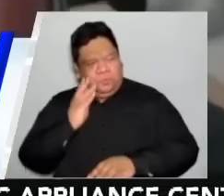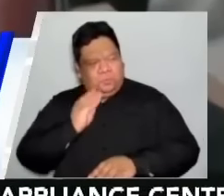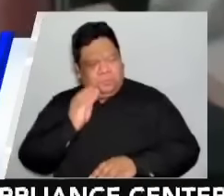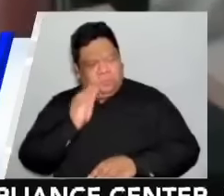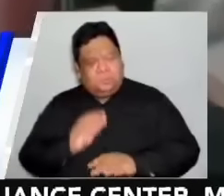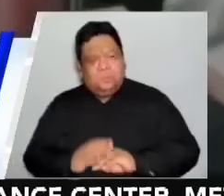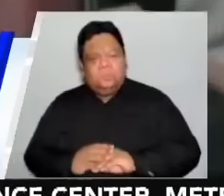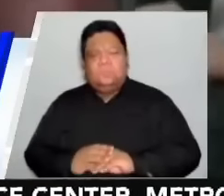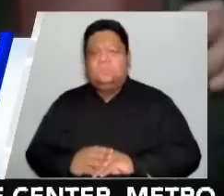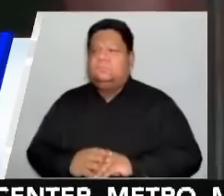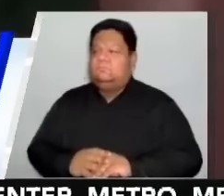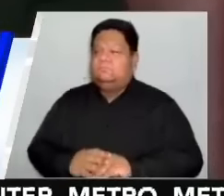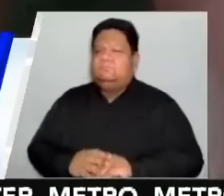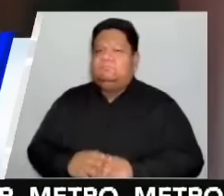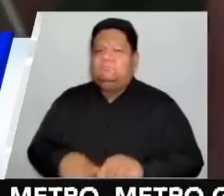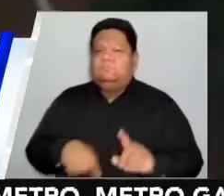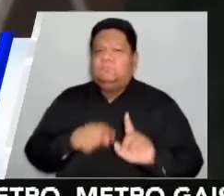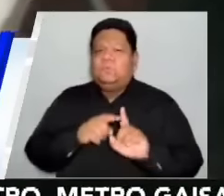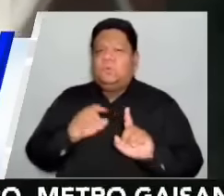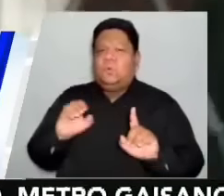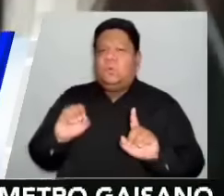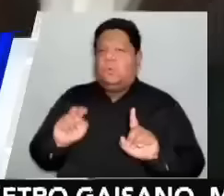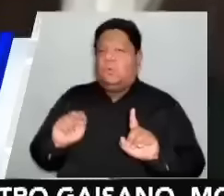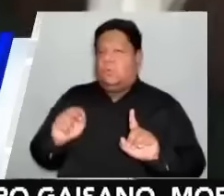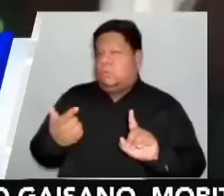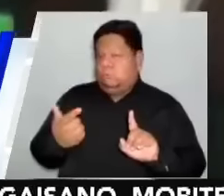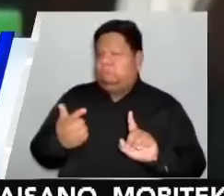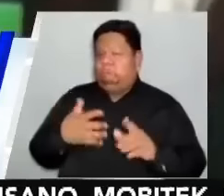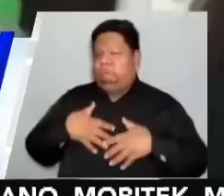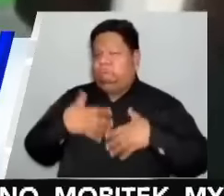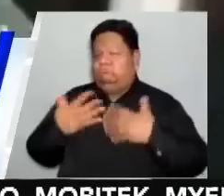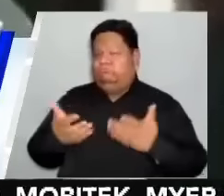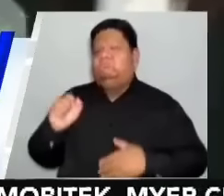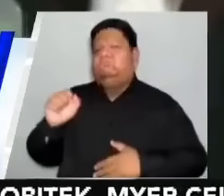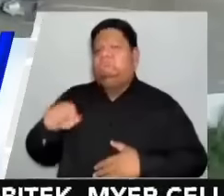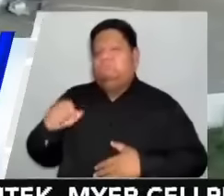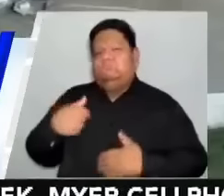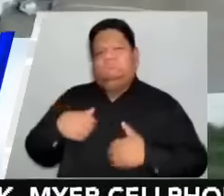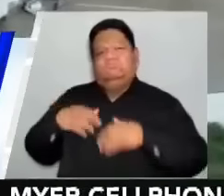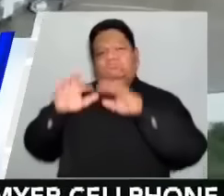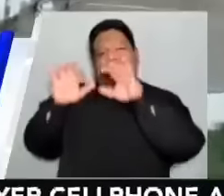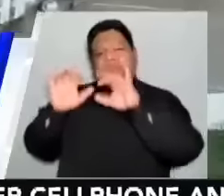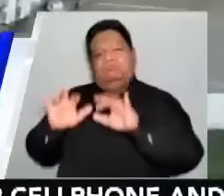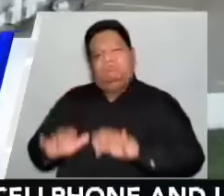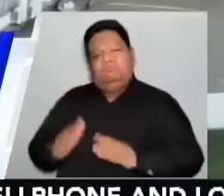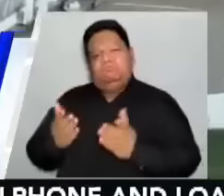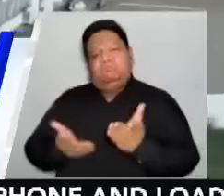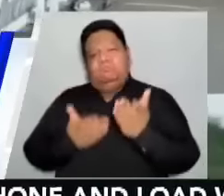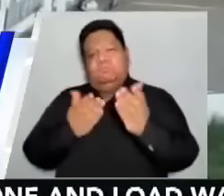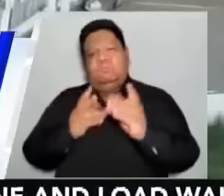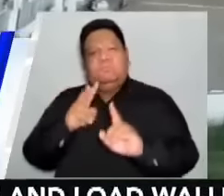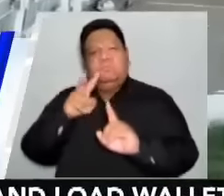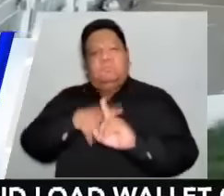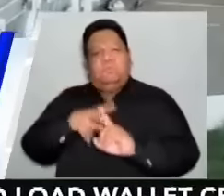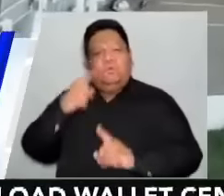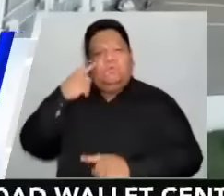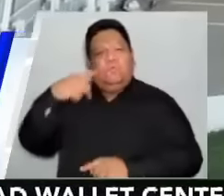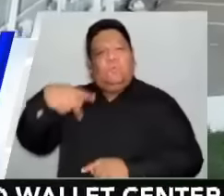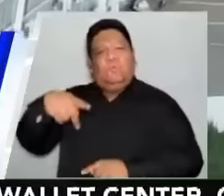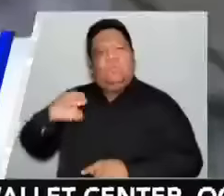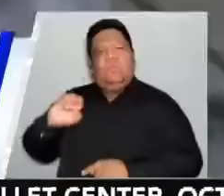application ng Lucky South 99 at whirlwind corporation sa securities and exchange Commission gayon din ang accreditation ng Lucky South sa